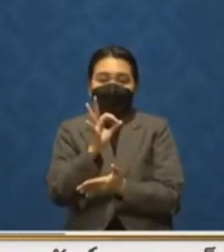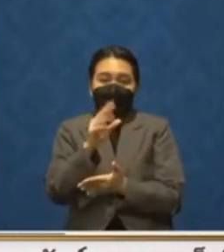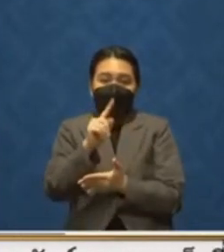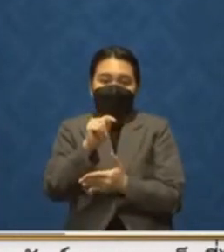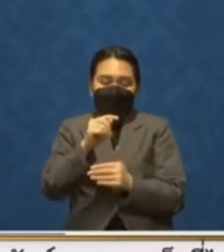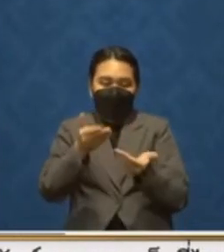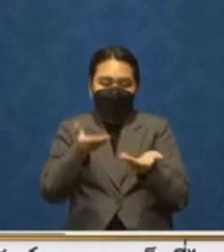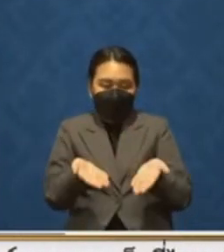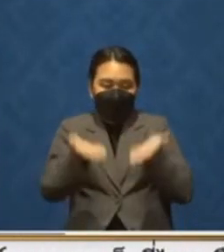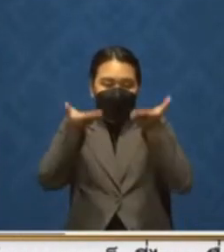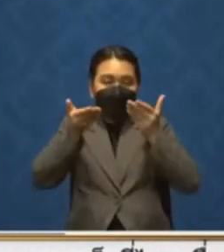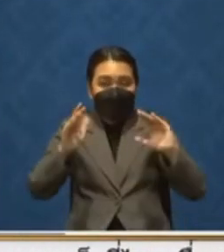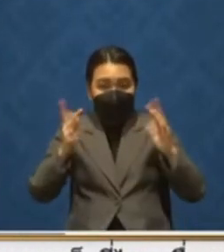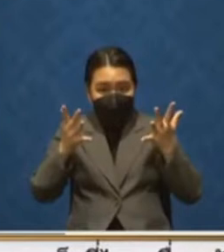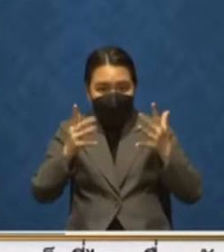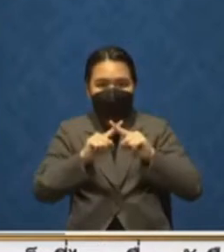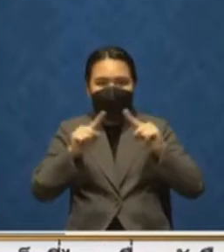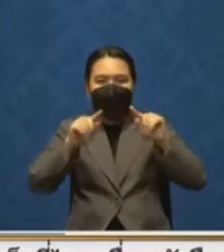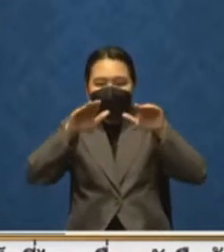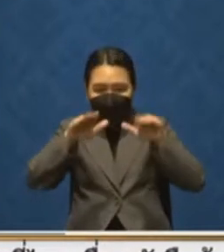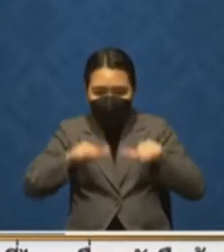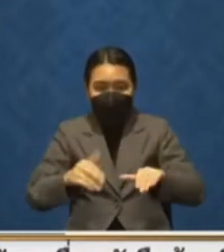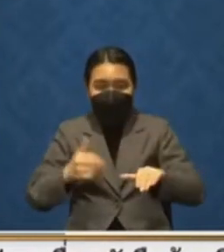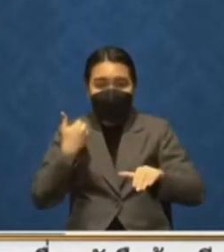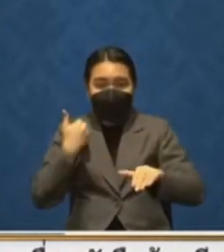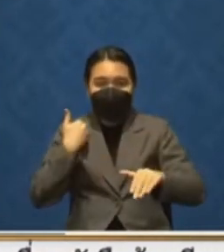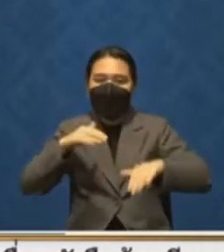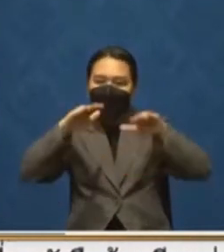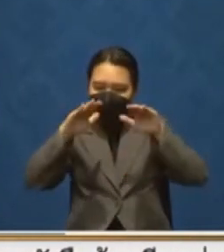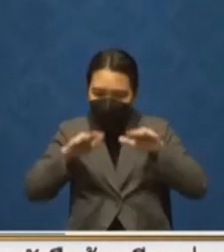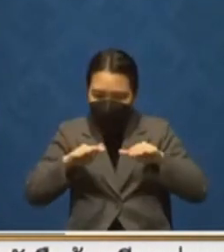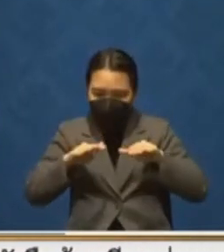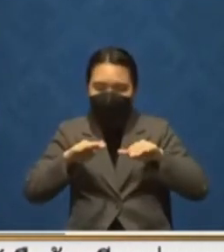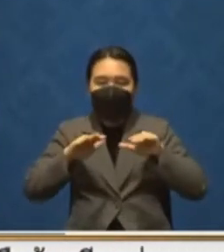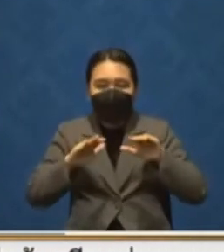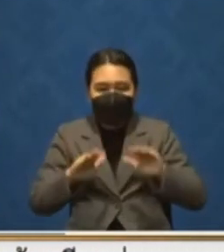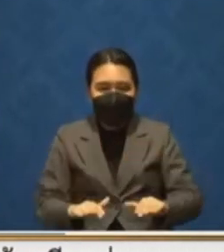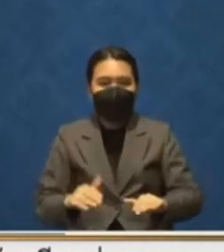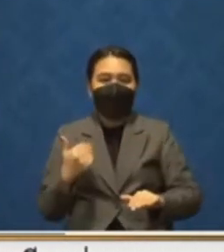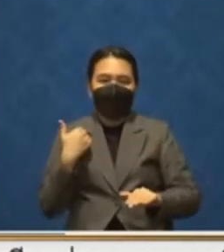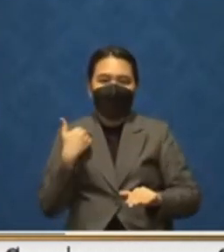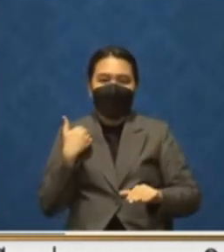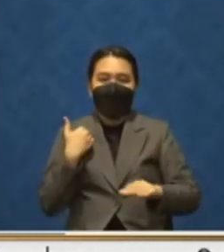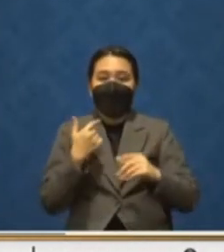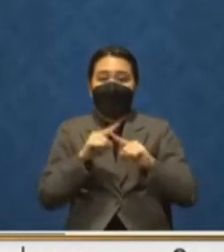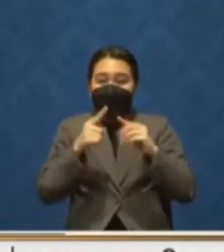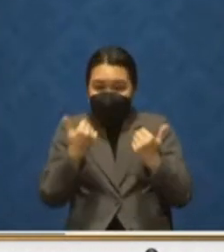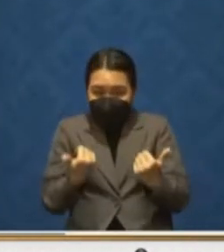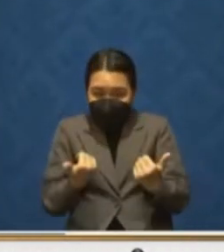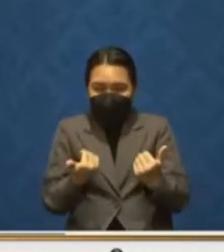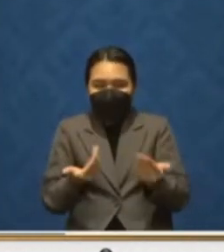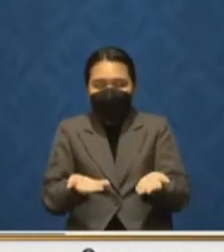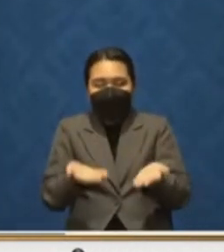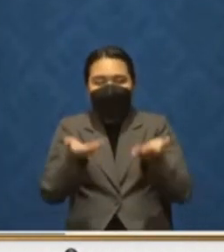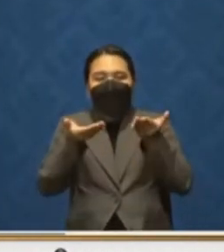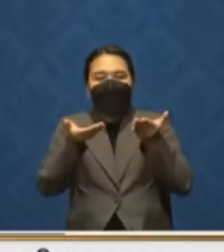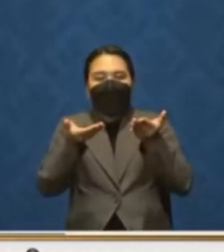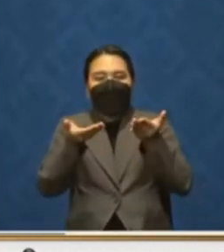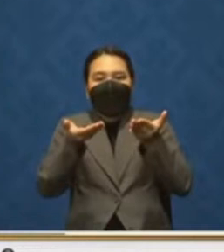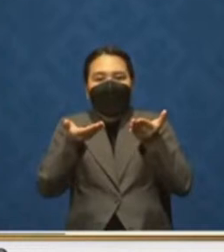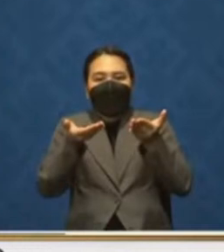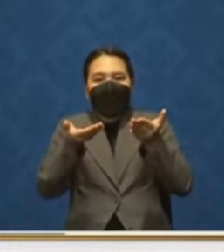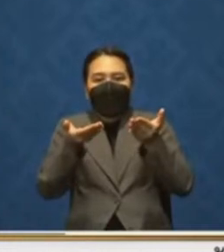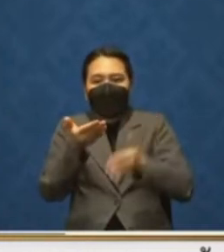มีลมและลงก็เพิ่งมาขึ้นช่วงหลังเพิ่งมาขึ้น